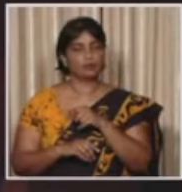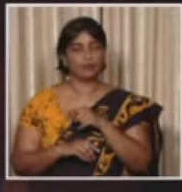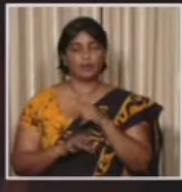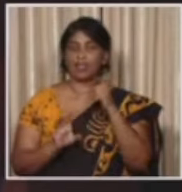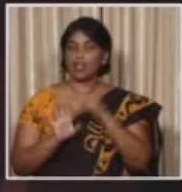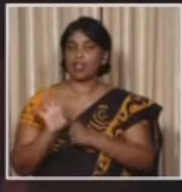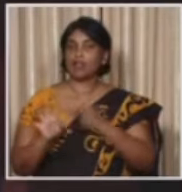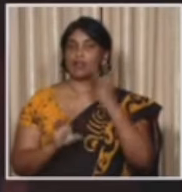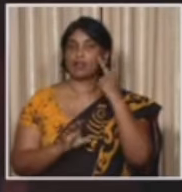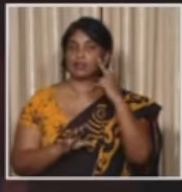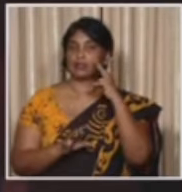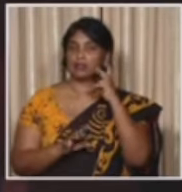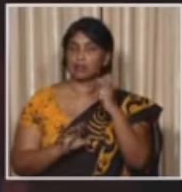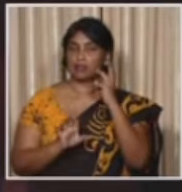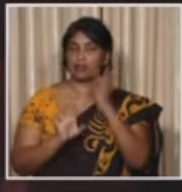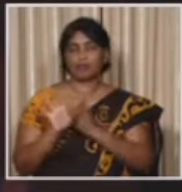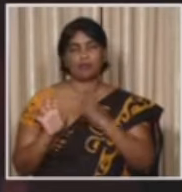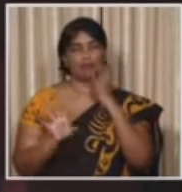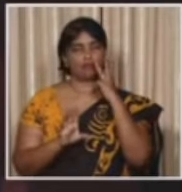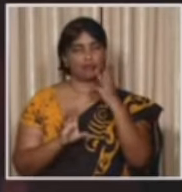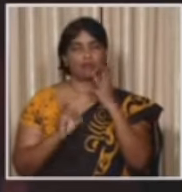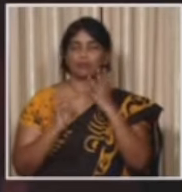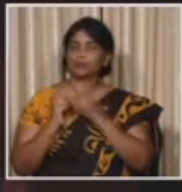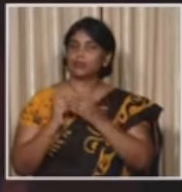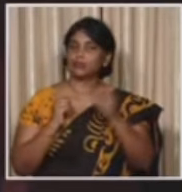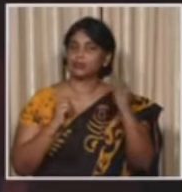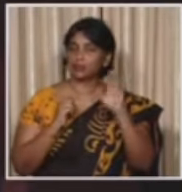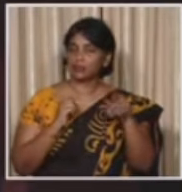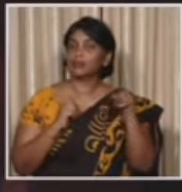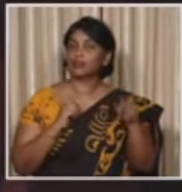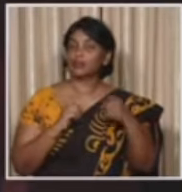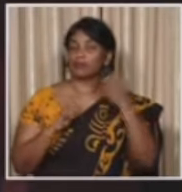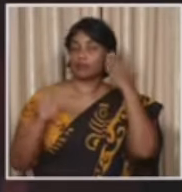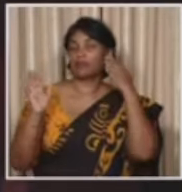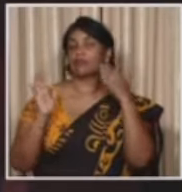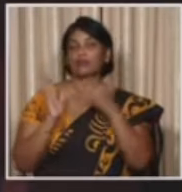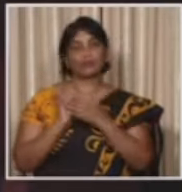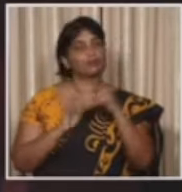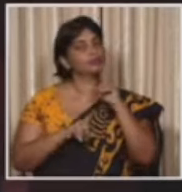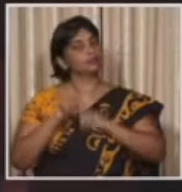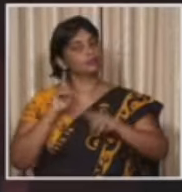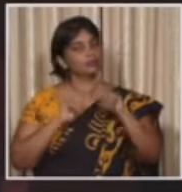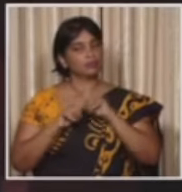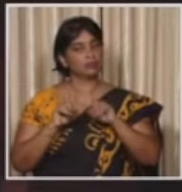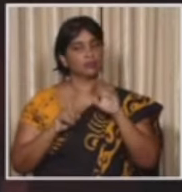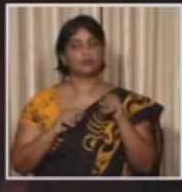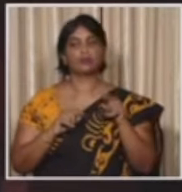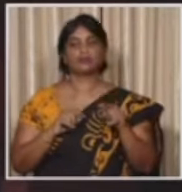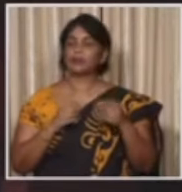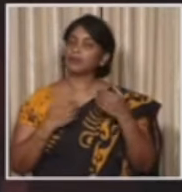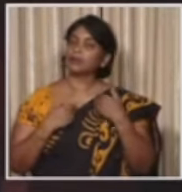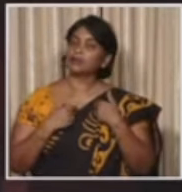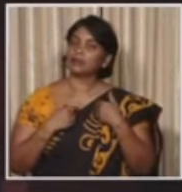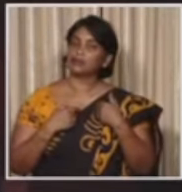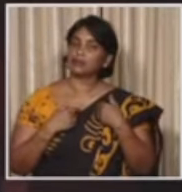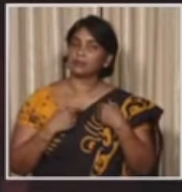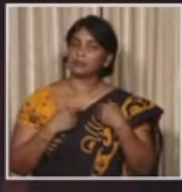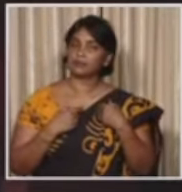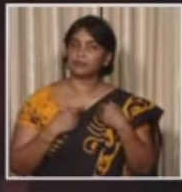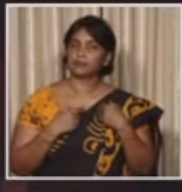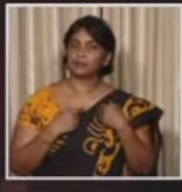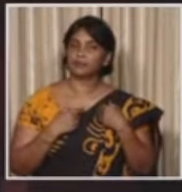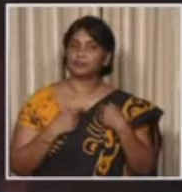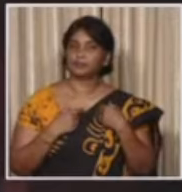අවුරුදු 2කමාරකට 3කට ආසන්න කාලයක් මේ විෂය පිළිබඳව කතා කිරීමේදී අපිට